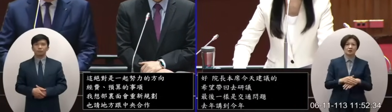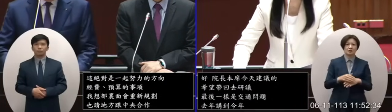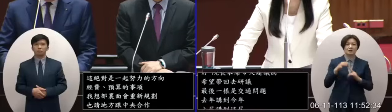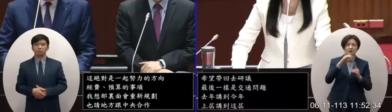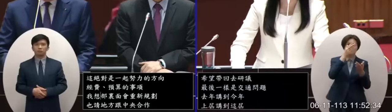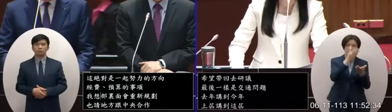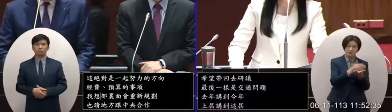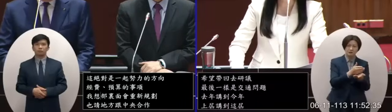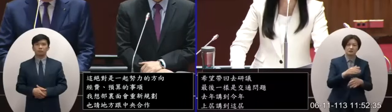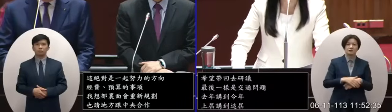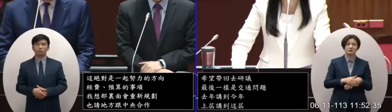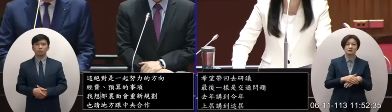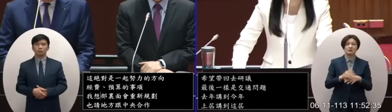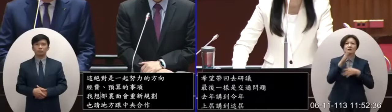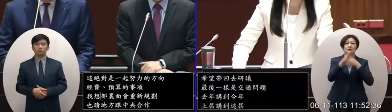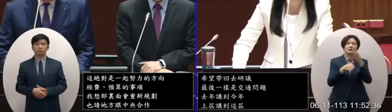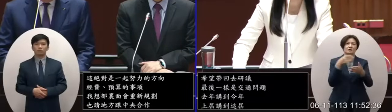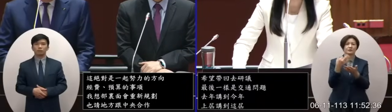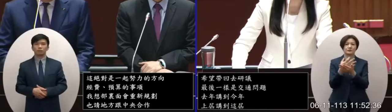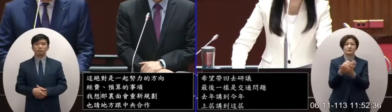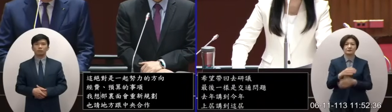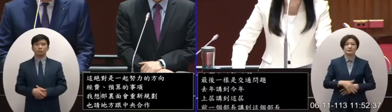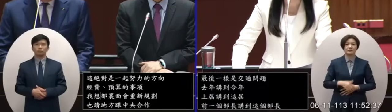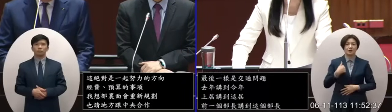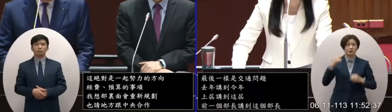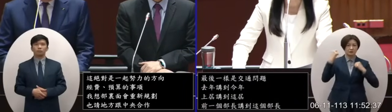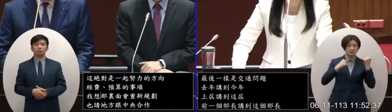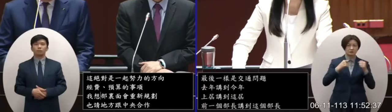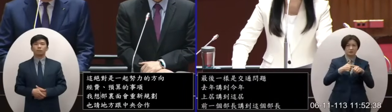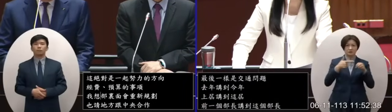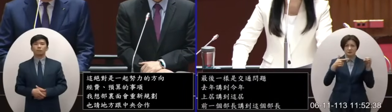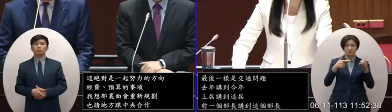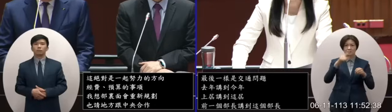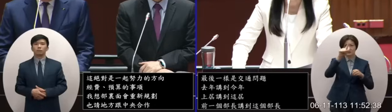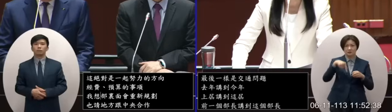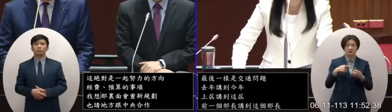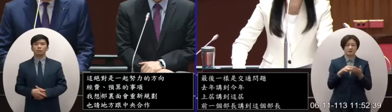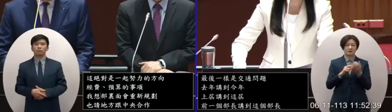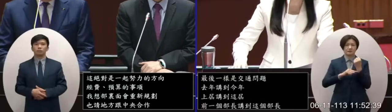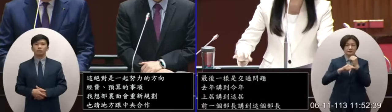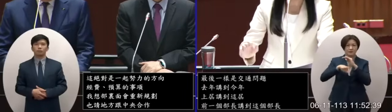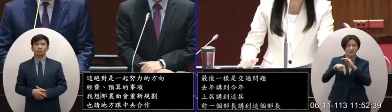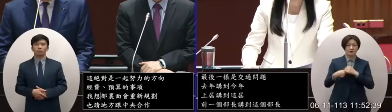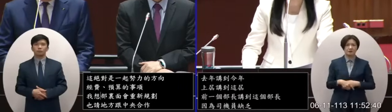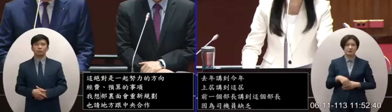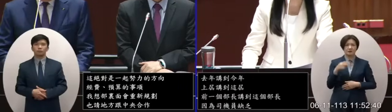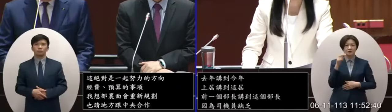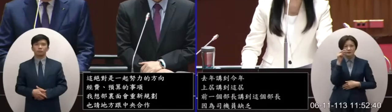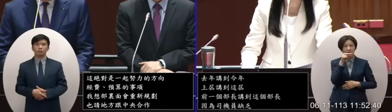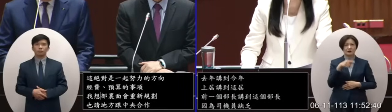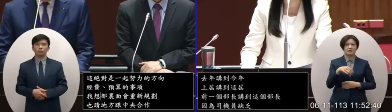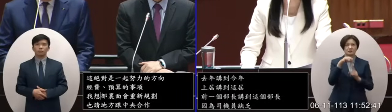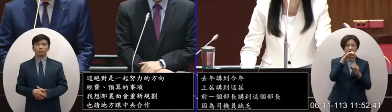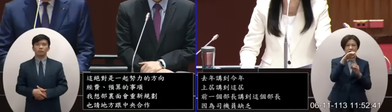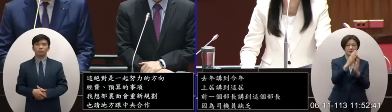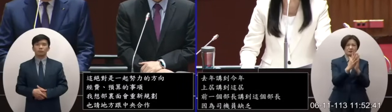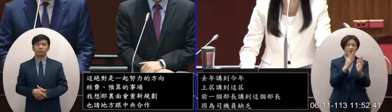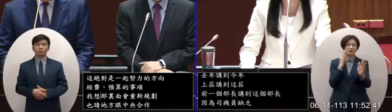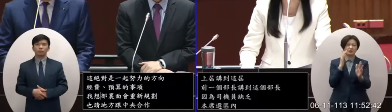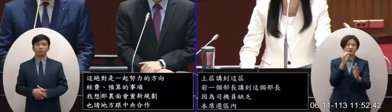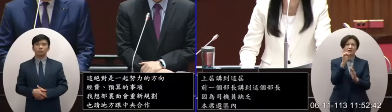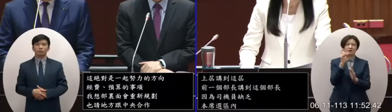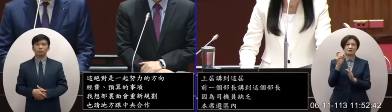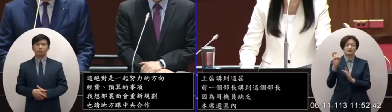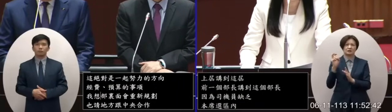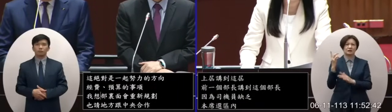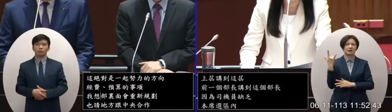有的没有班次。每一天早上啊，本席大概6点左右来立法院的路上，看到一站又一站都排了数十个人搭不上